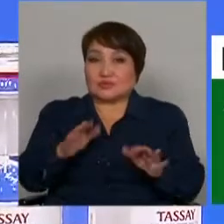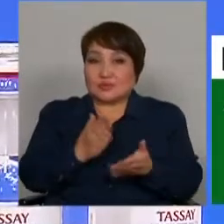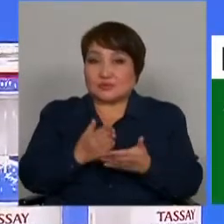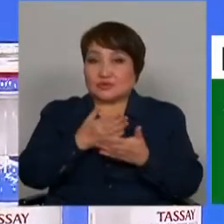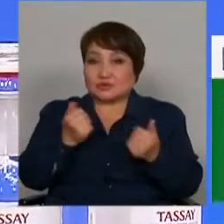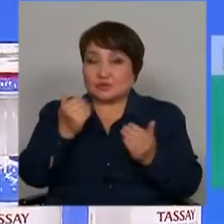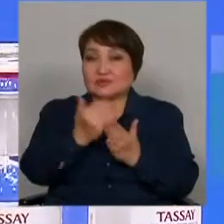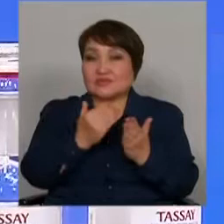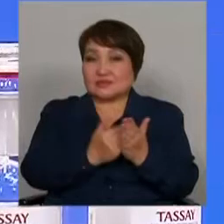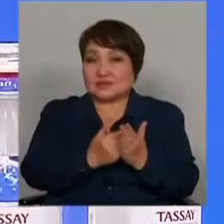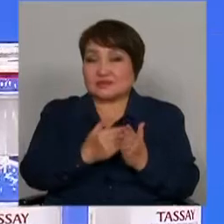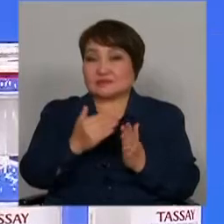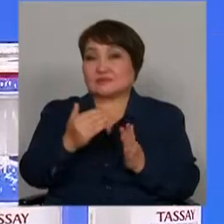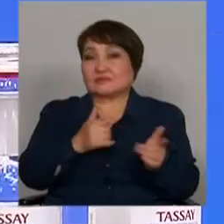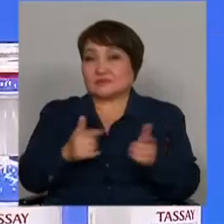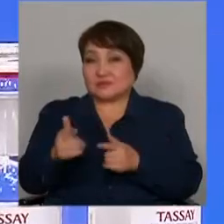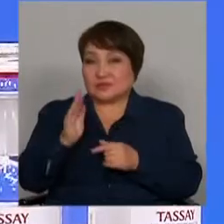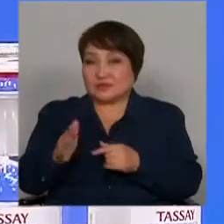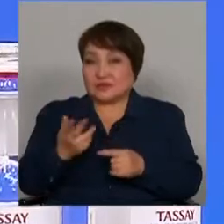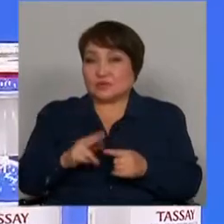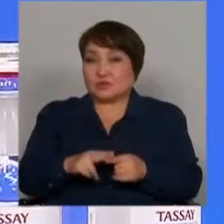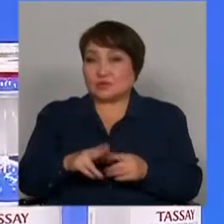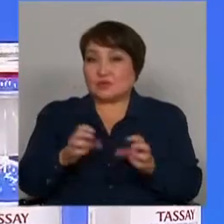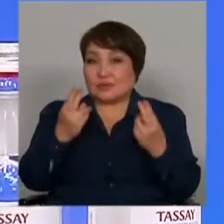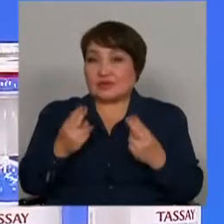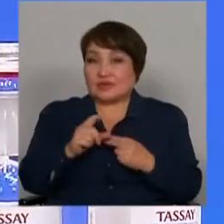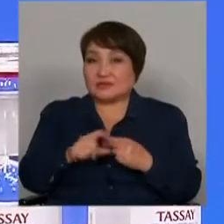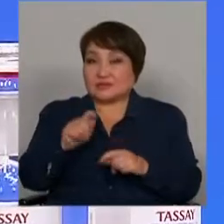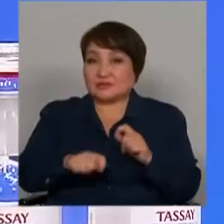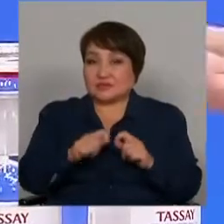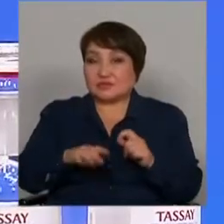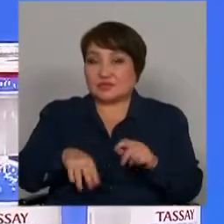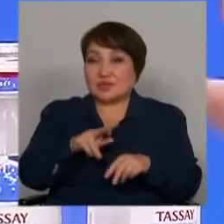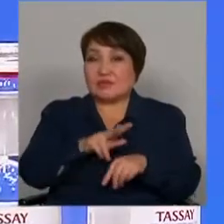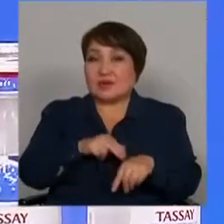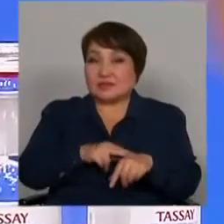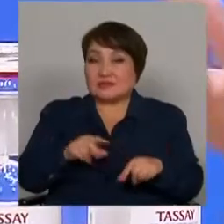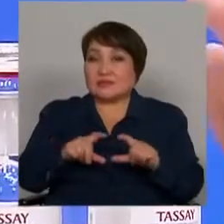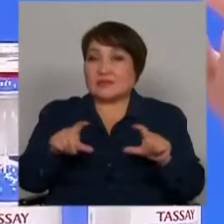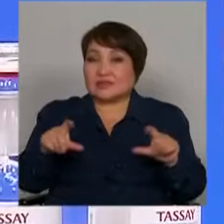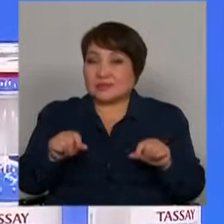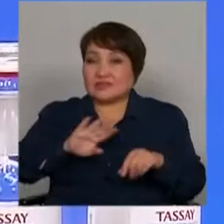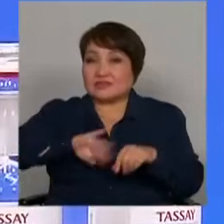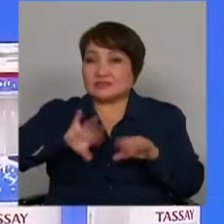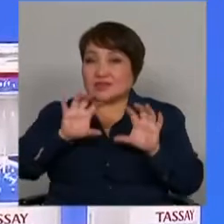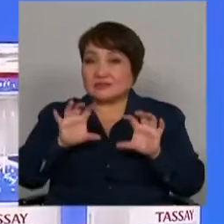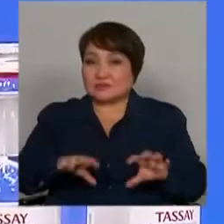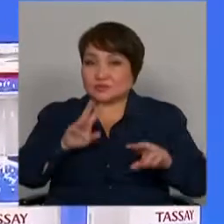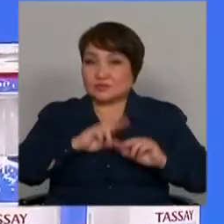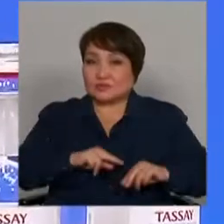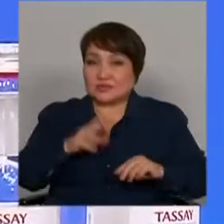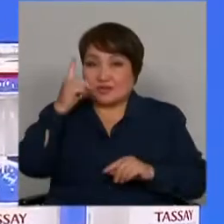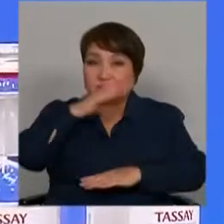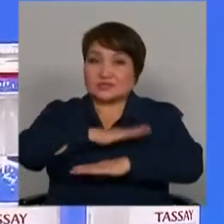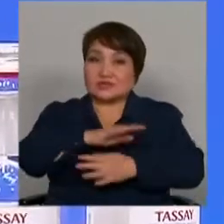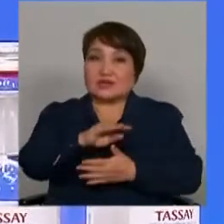тізімі жасалады. Оны мамандар тексеріп жатыр. Кейін полиция департаменті заңсыз жұмыс істеп отырғандарына әкімшілік хаттамалар толтыратын